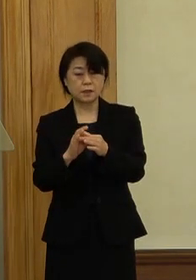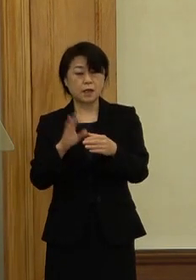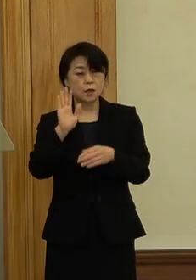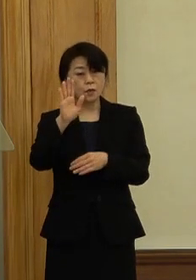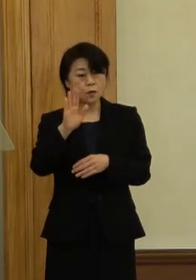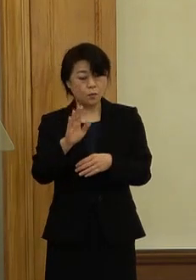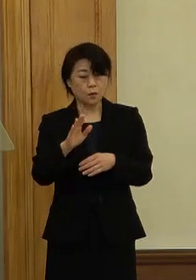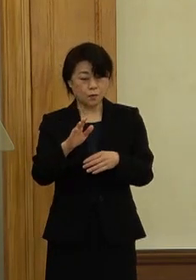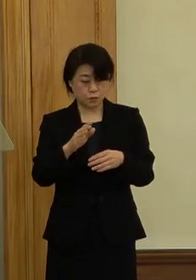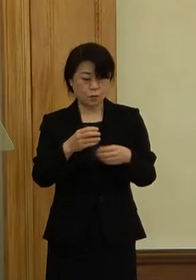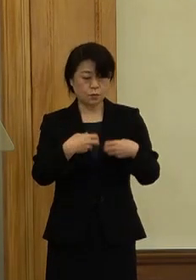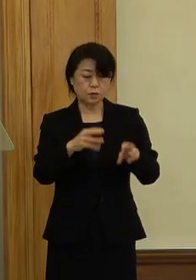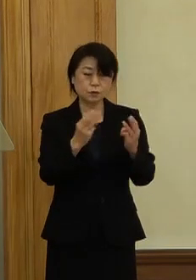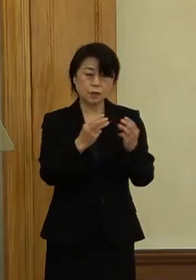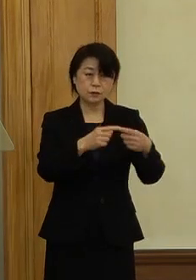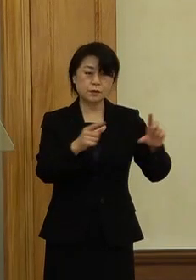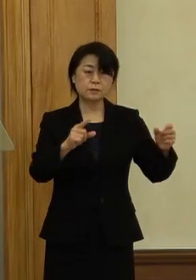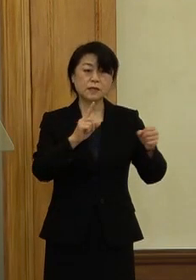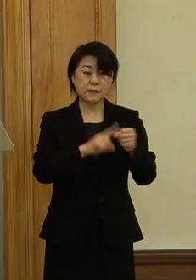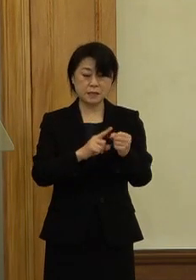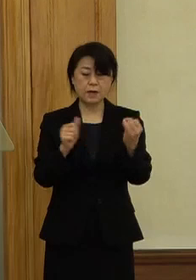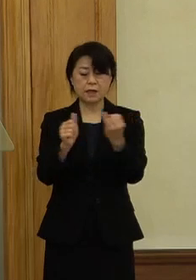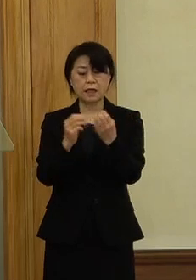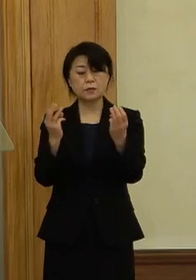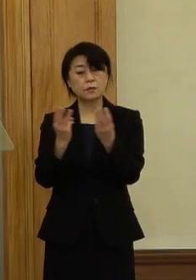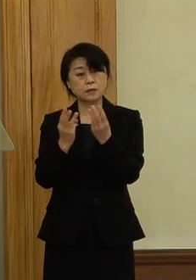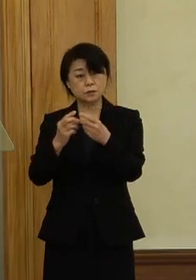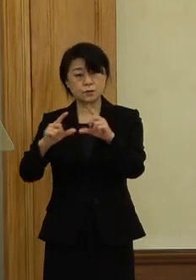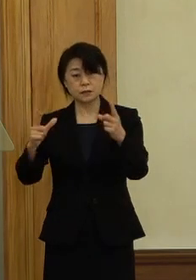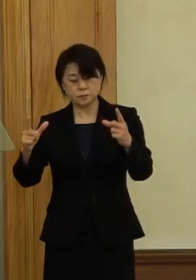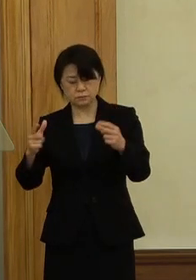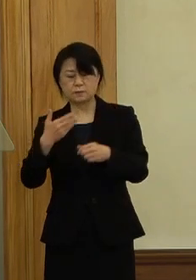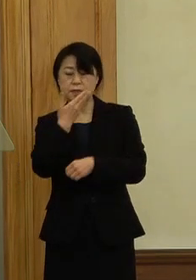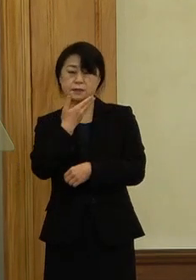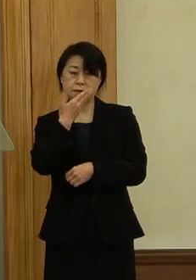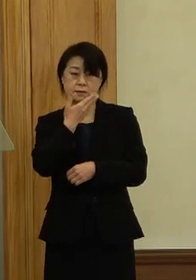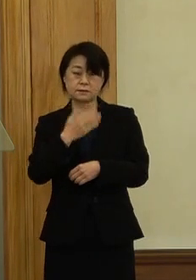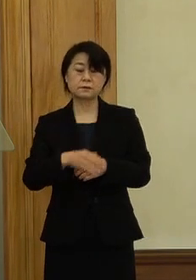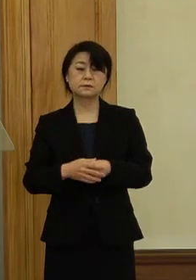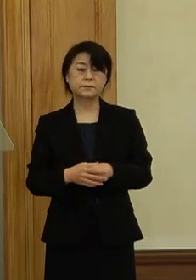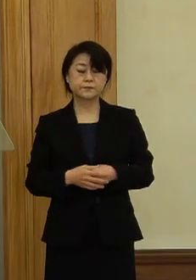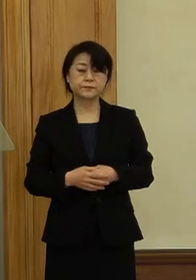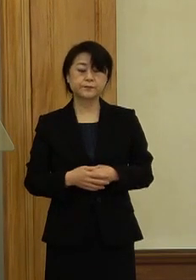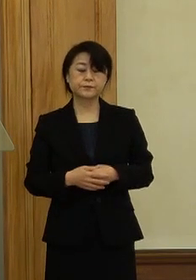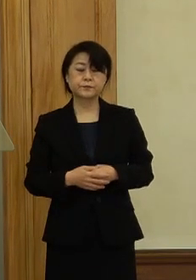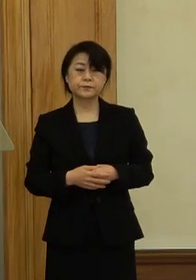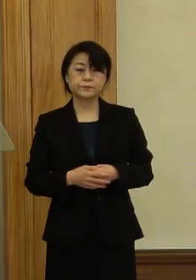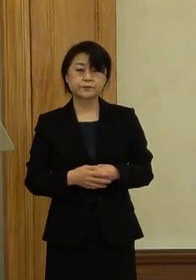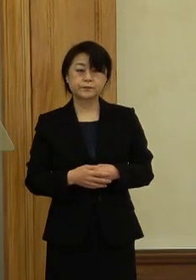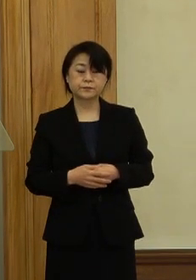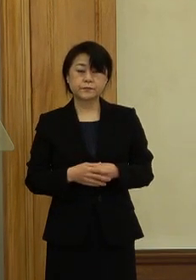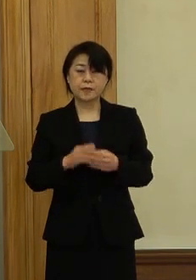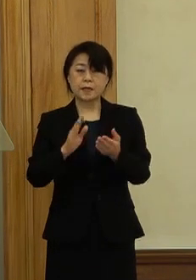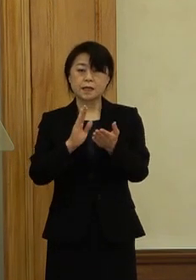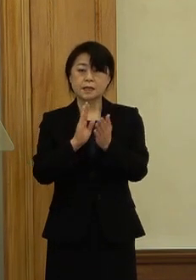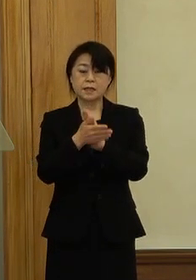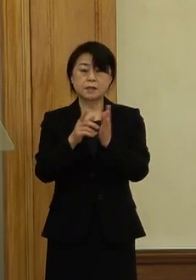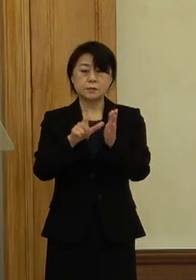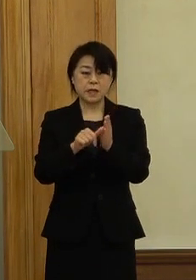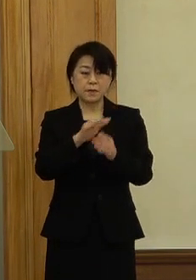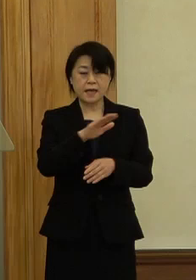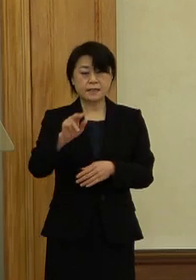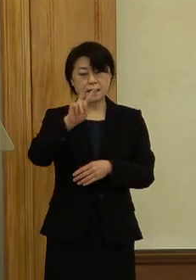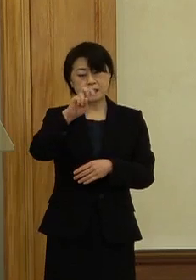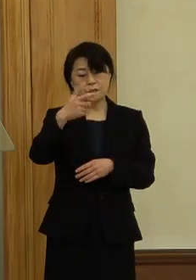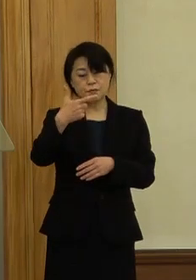数を押し上げるためには婚姻件数を増やすことが重要と考えております。県では平